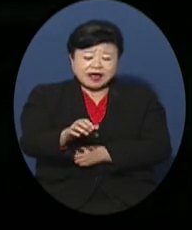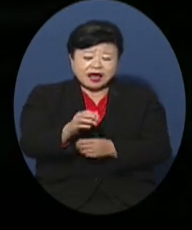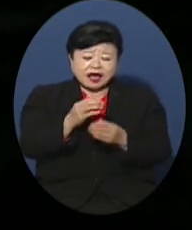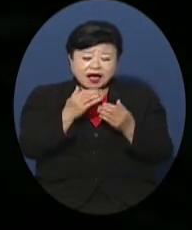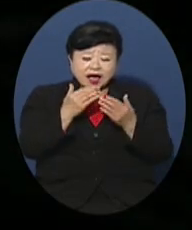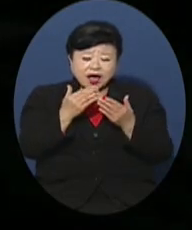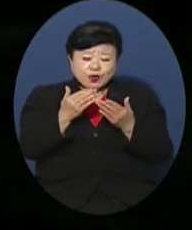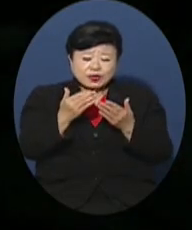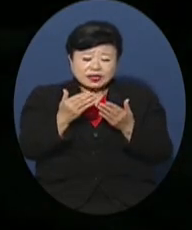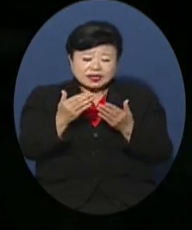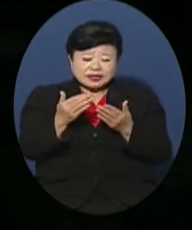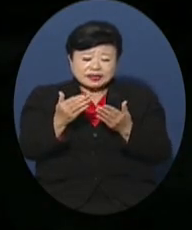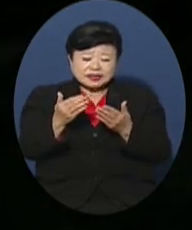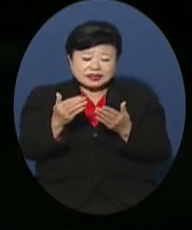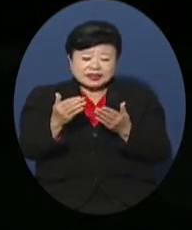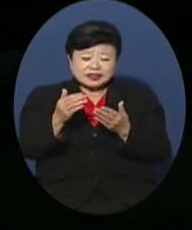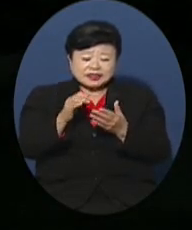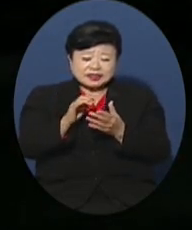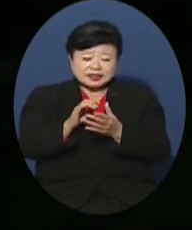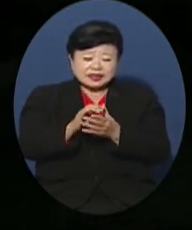십자가